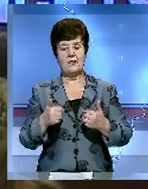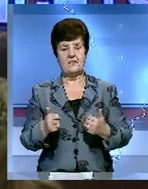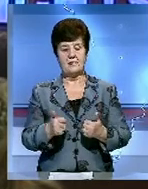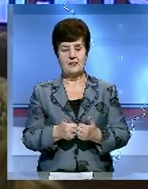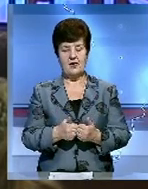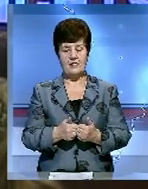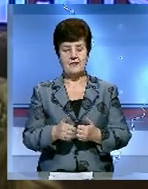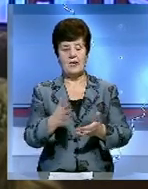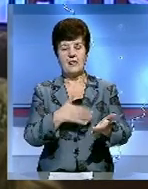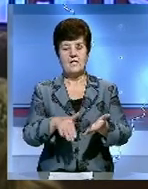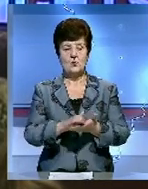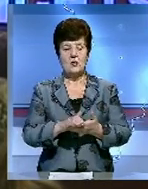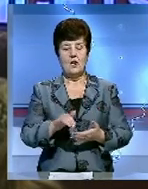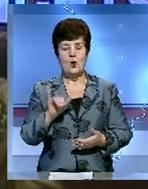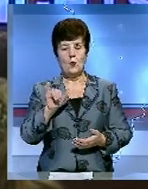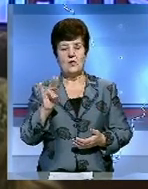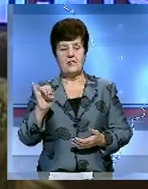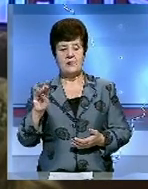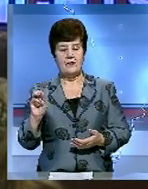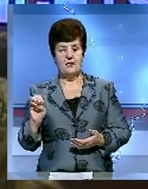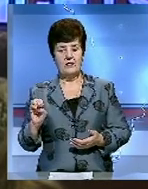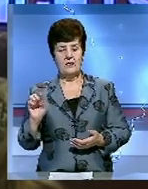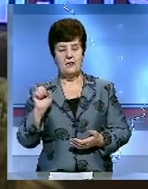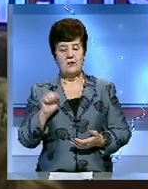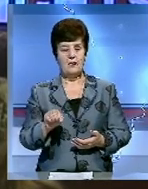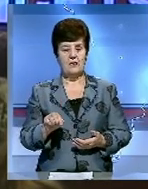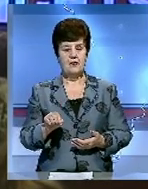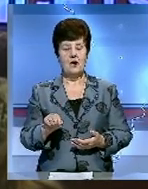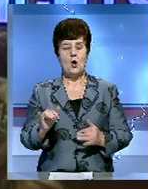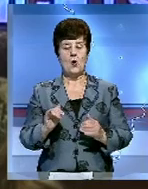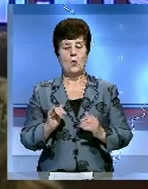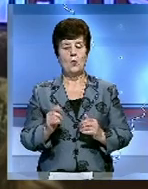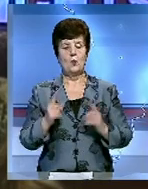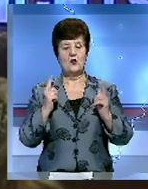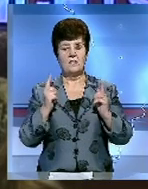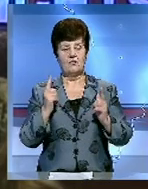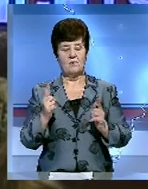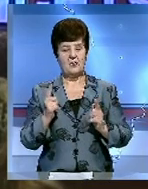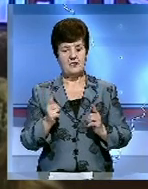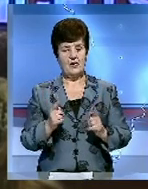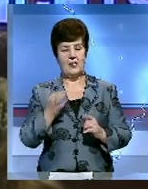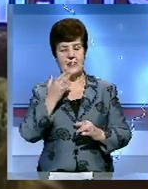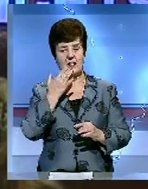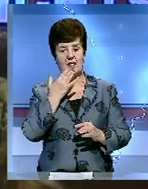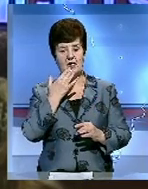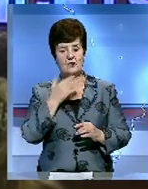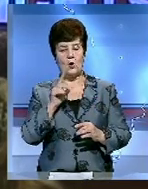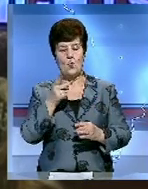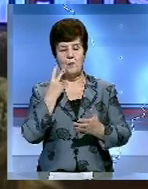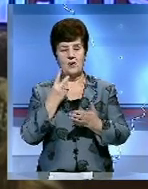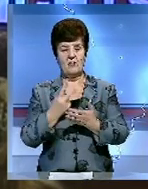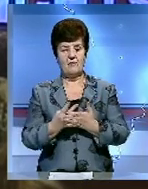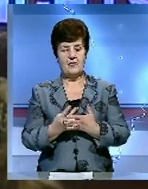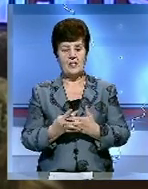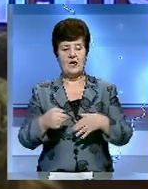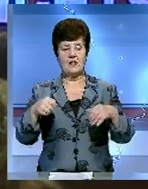Națiunilor Unite a 50-a aniversare a Pactului Internațional cu privire la